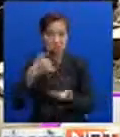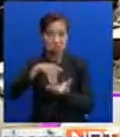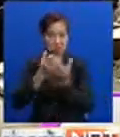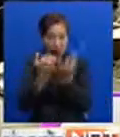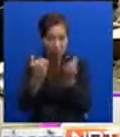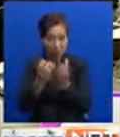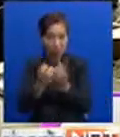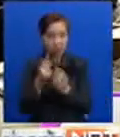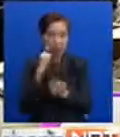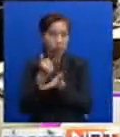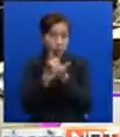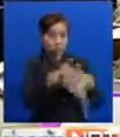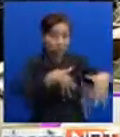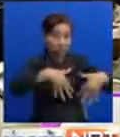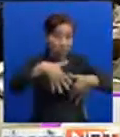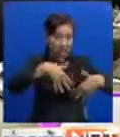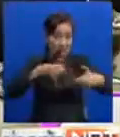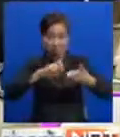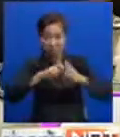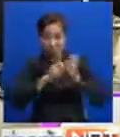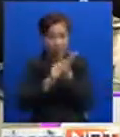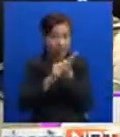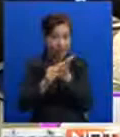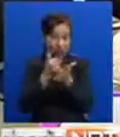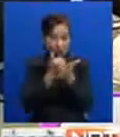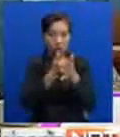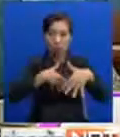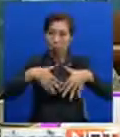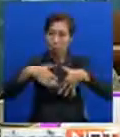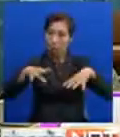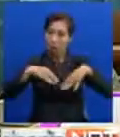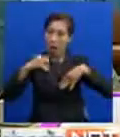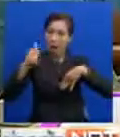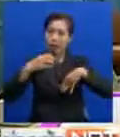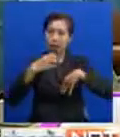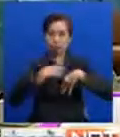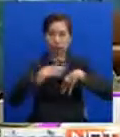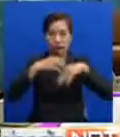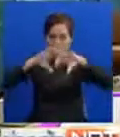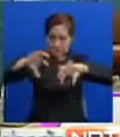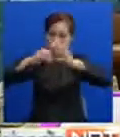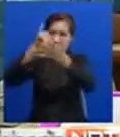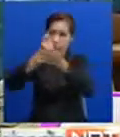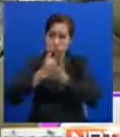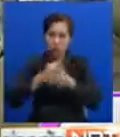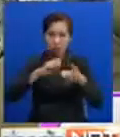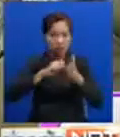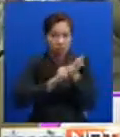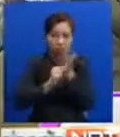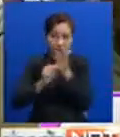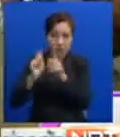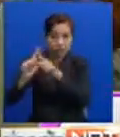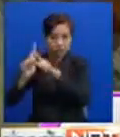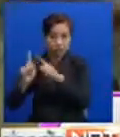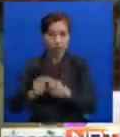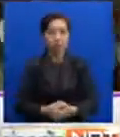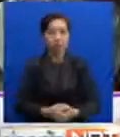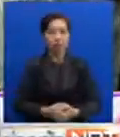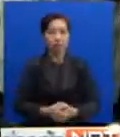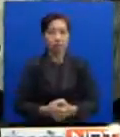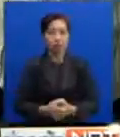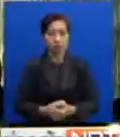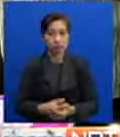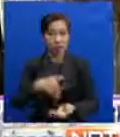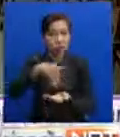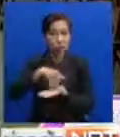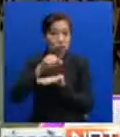นและปัญหาความเดือดร้อนของประชาชนที่มีอยู่มากและยังรอให้ภาครัฐเข้ามาช่วยแก้ไขการทำงานของศูนย์บริการ